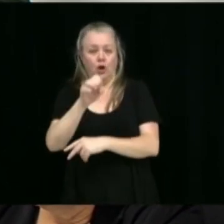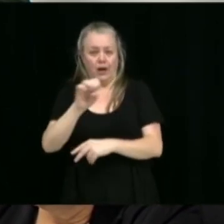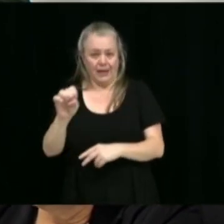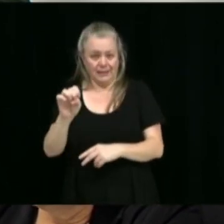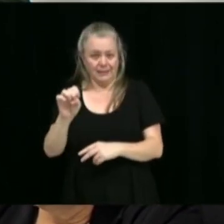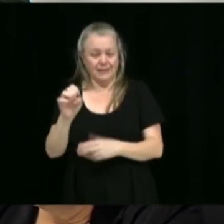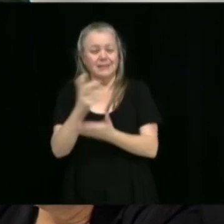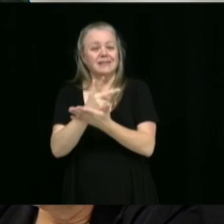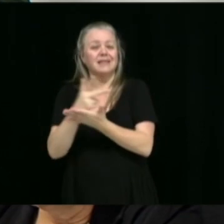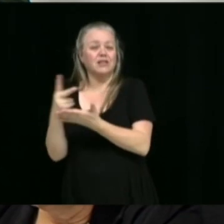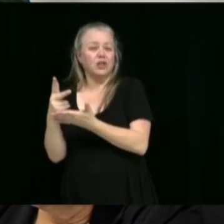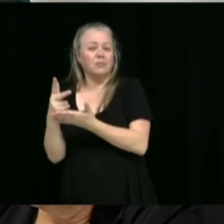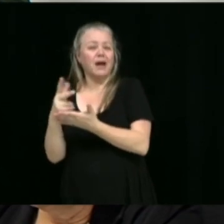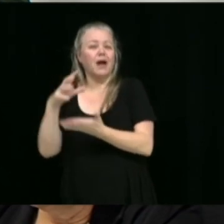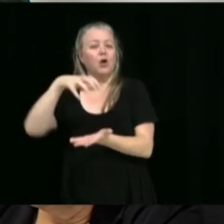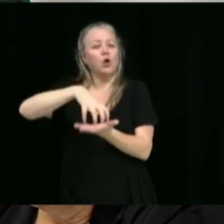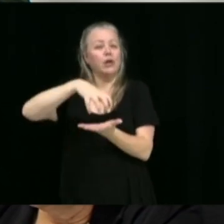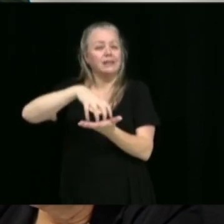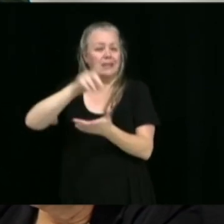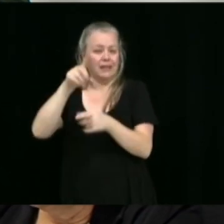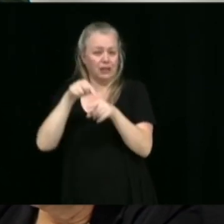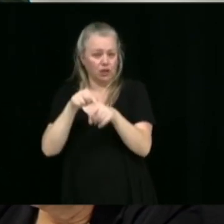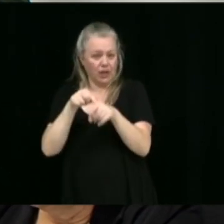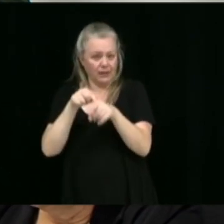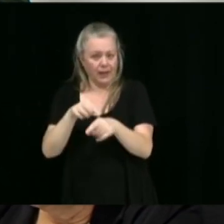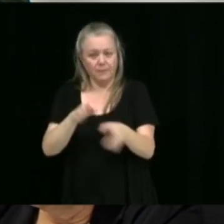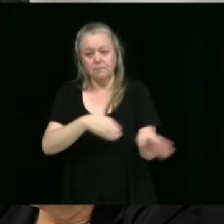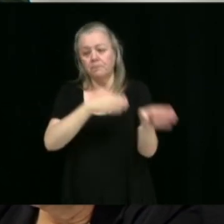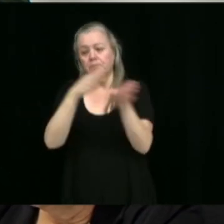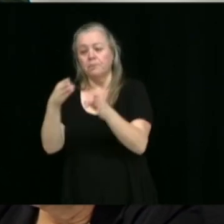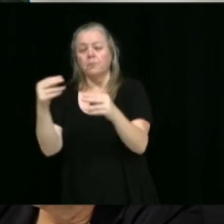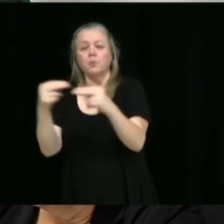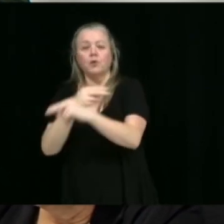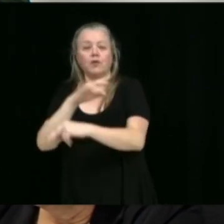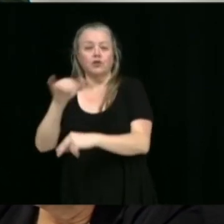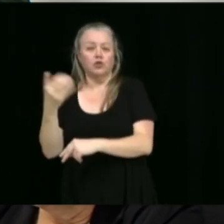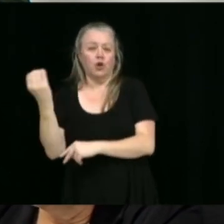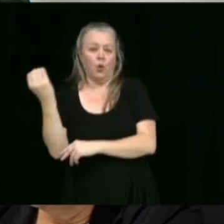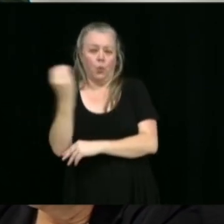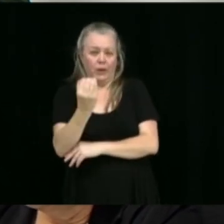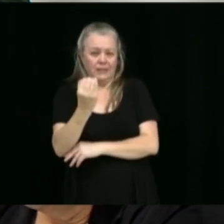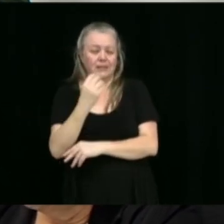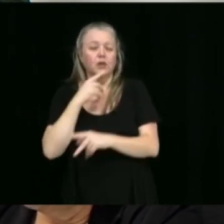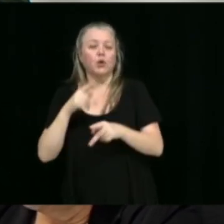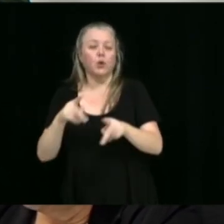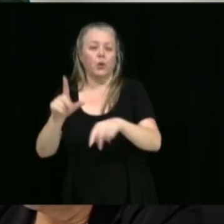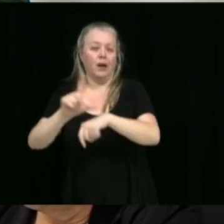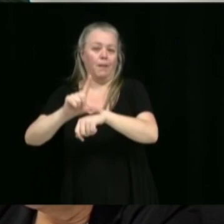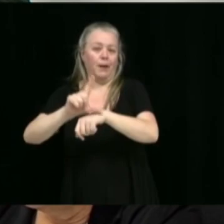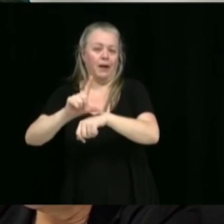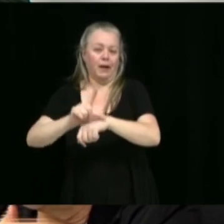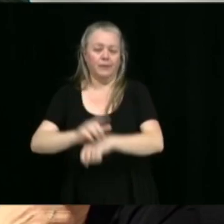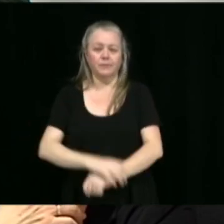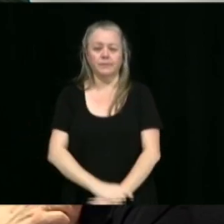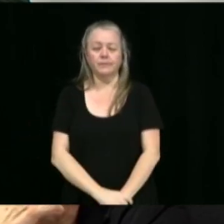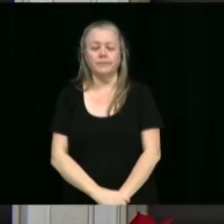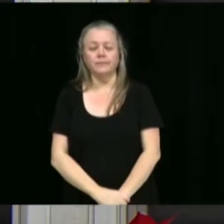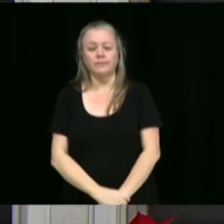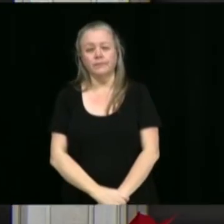du stationnement du Colisée Desjardins et sur le boulevard Jutras-Ouest à la hauteur de la rue Lambert.